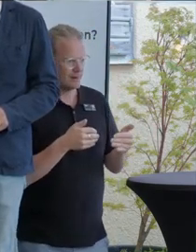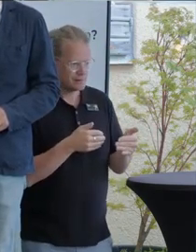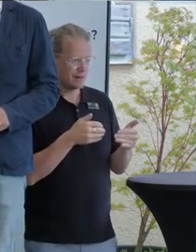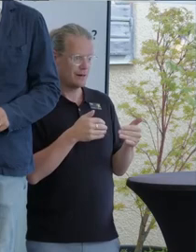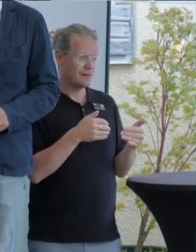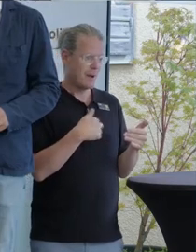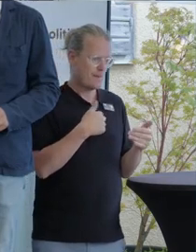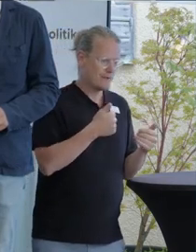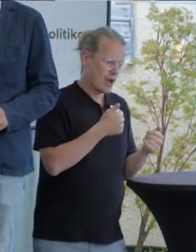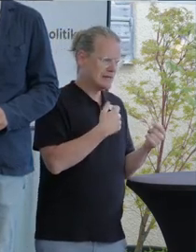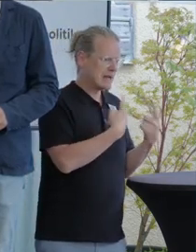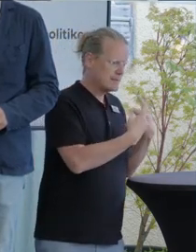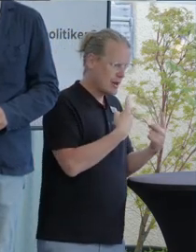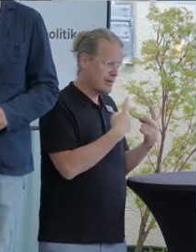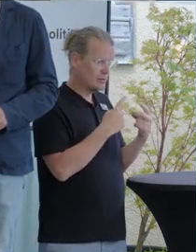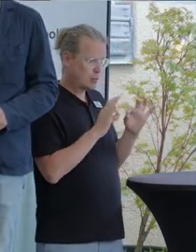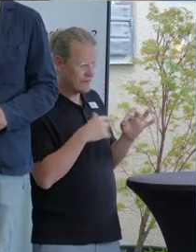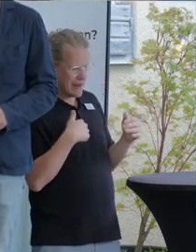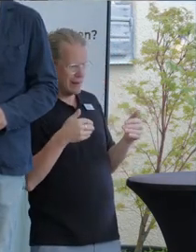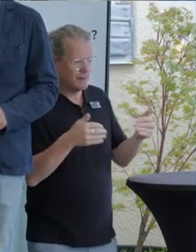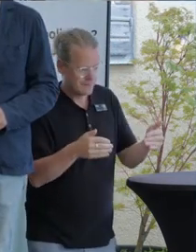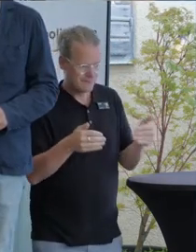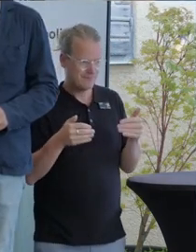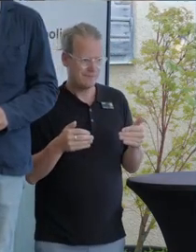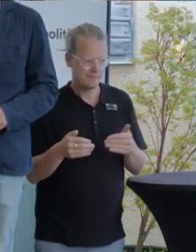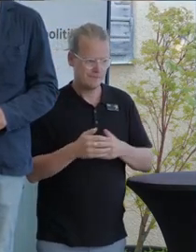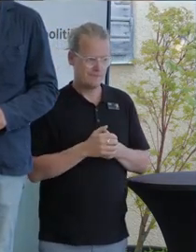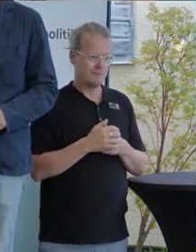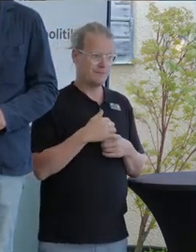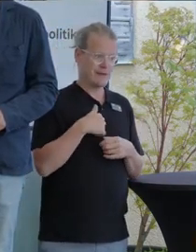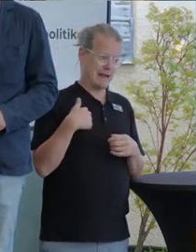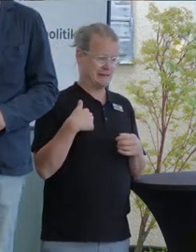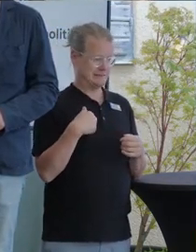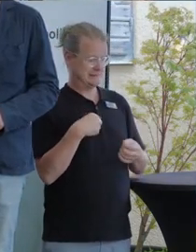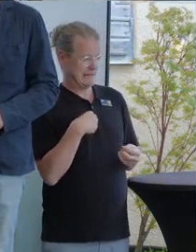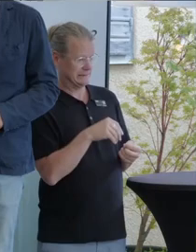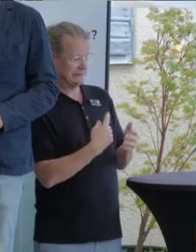samtal också. Att, och där har ju vi, där sätter ju vi in också resurser för att kunna